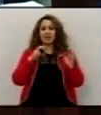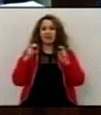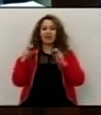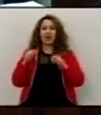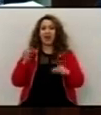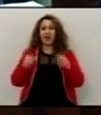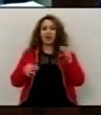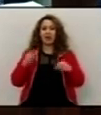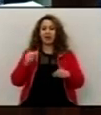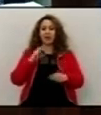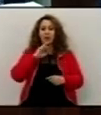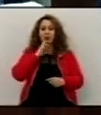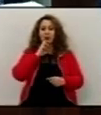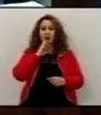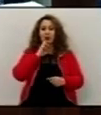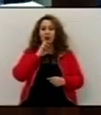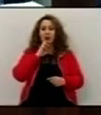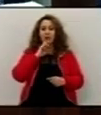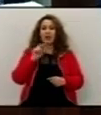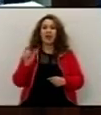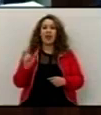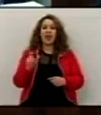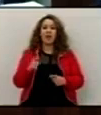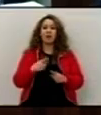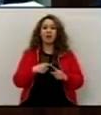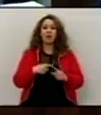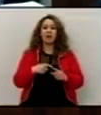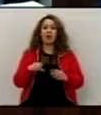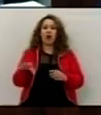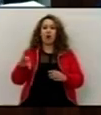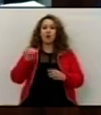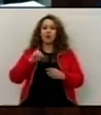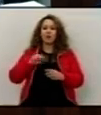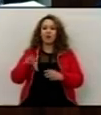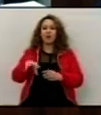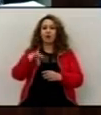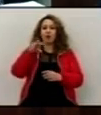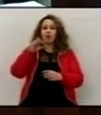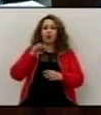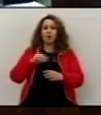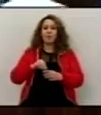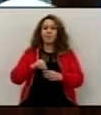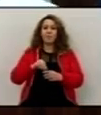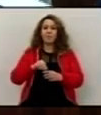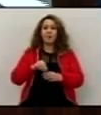وحتى السكر وبعض المنتجات التي تنهك الخزينة من الواردات. وهذا ما جاء في